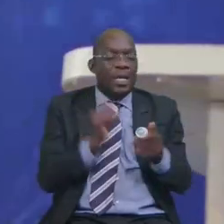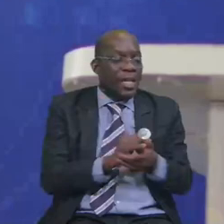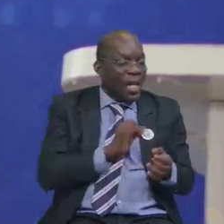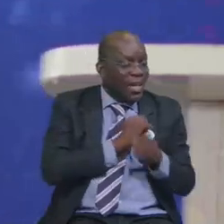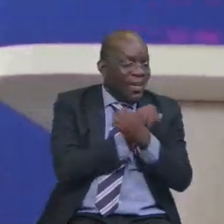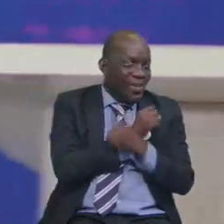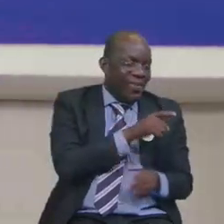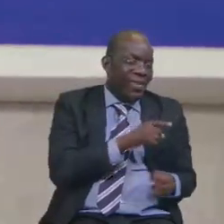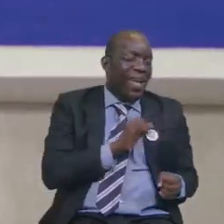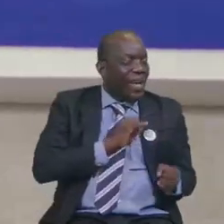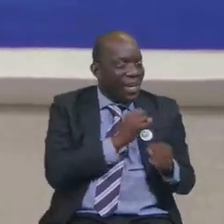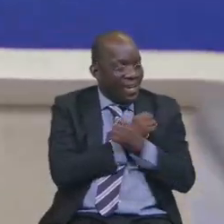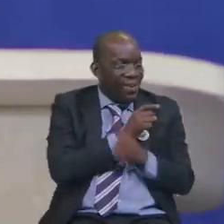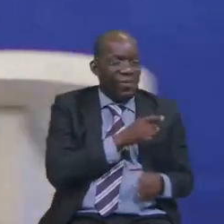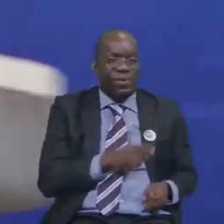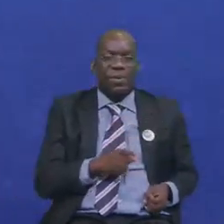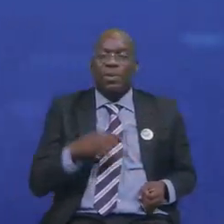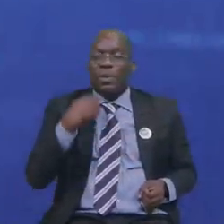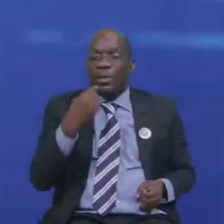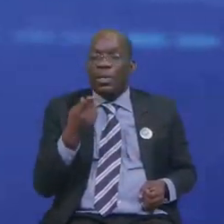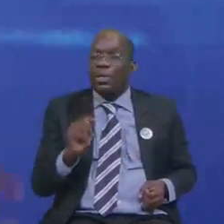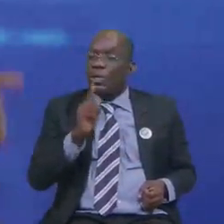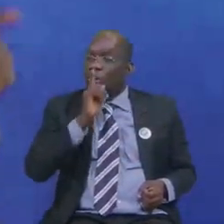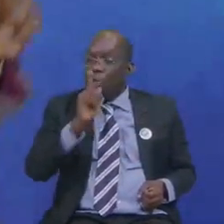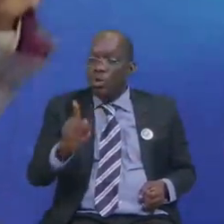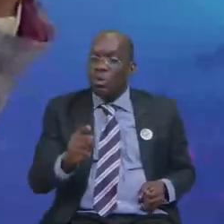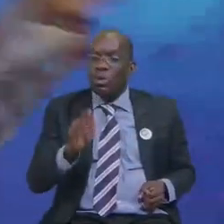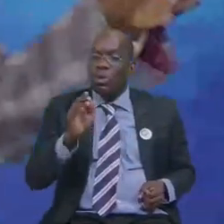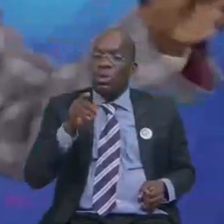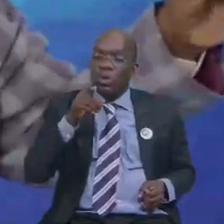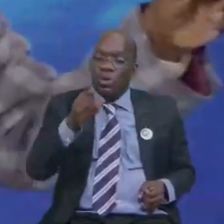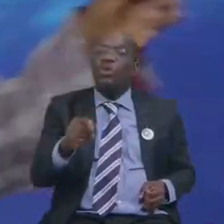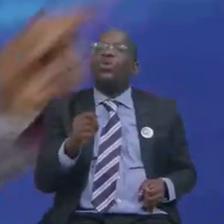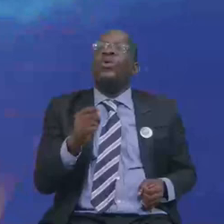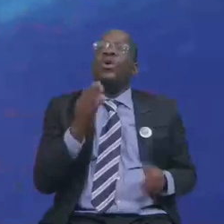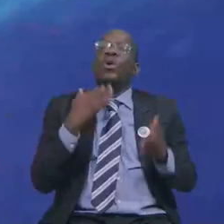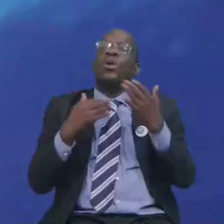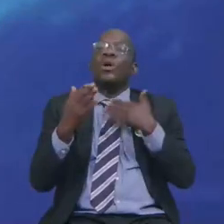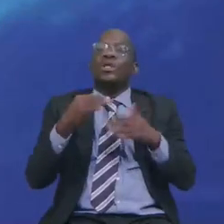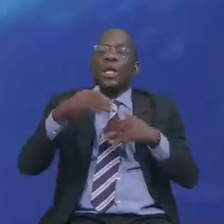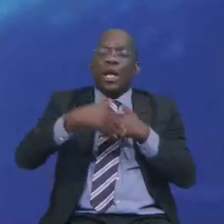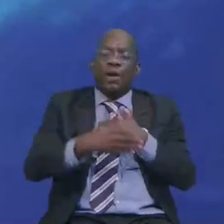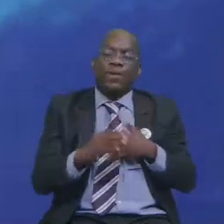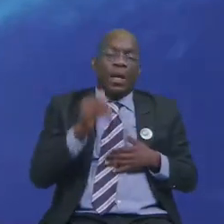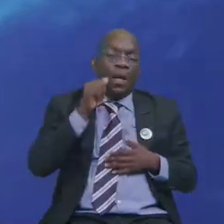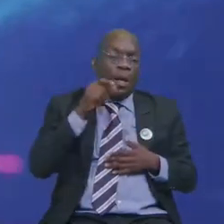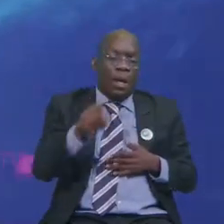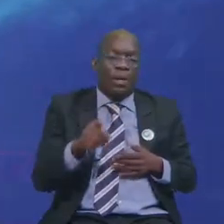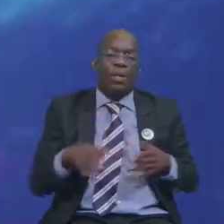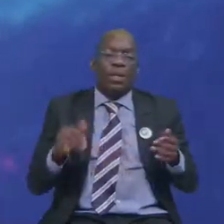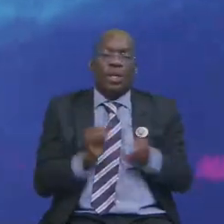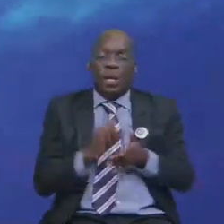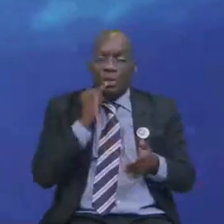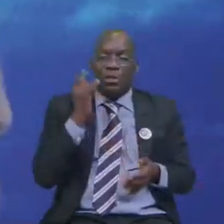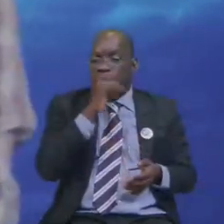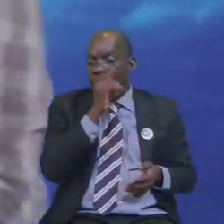dis la vérité tu convoites la personne ça c'est pas l'amour ça c'est contre fait et ce